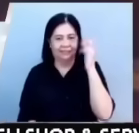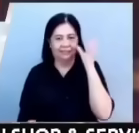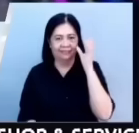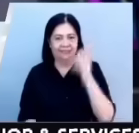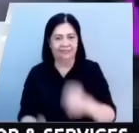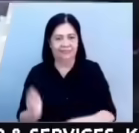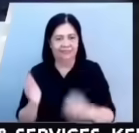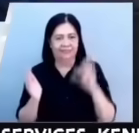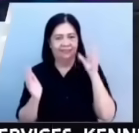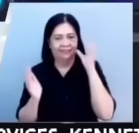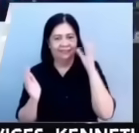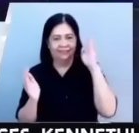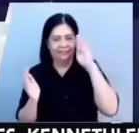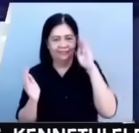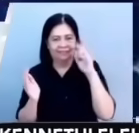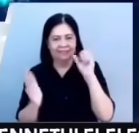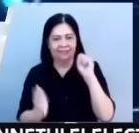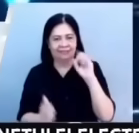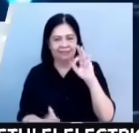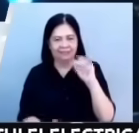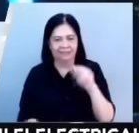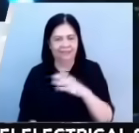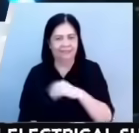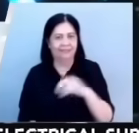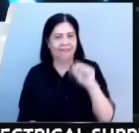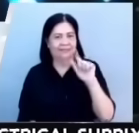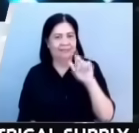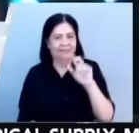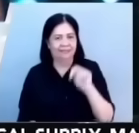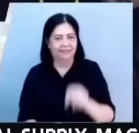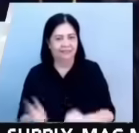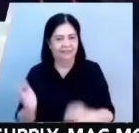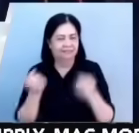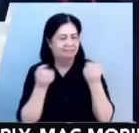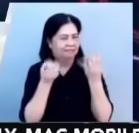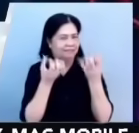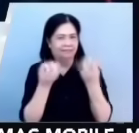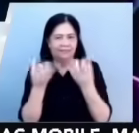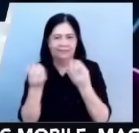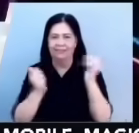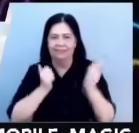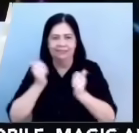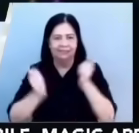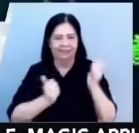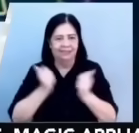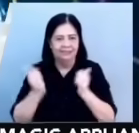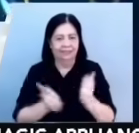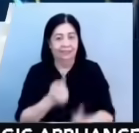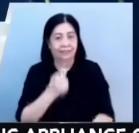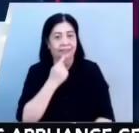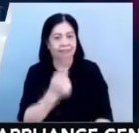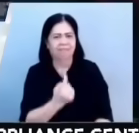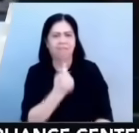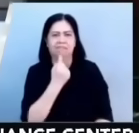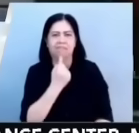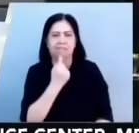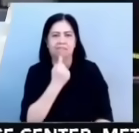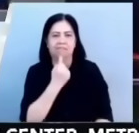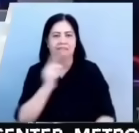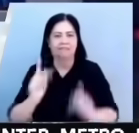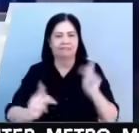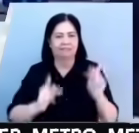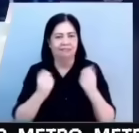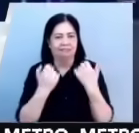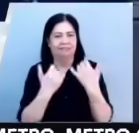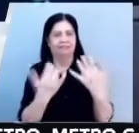Bautista, Sofia Pablo at Allen Ansay at marami pang iba. Ayon sa kanila, na-miss nila ang pagpe-perform sa GMA